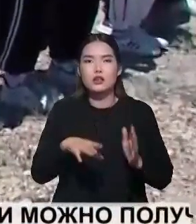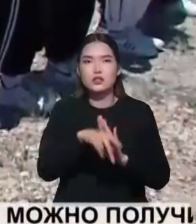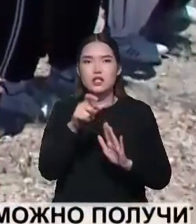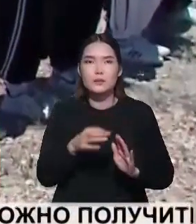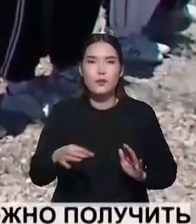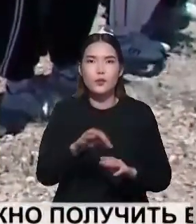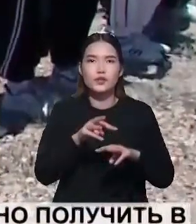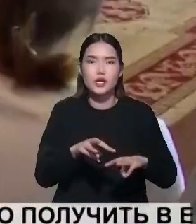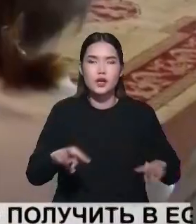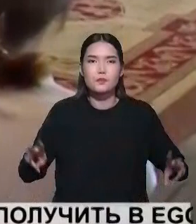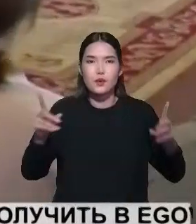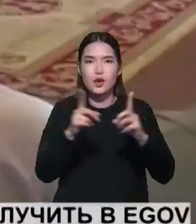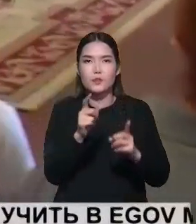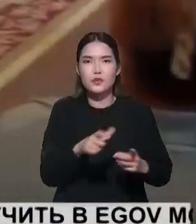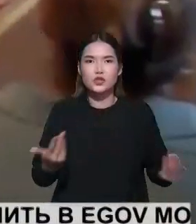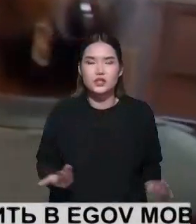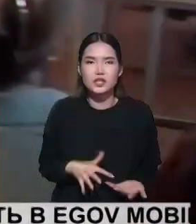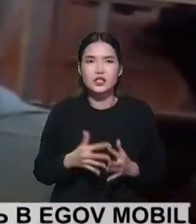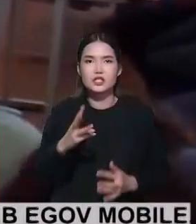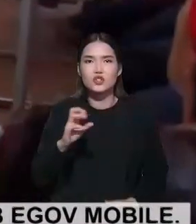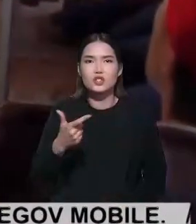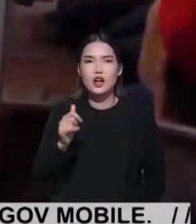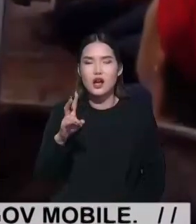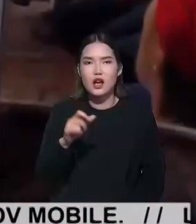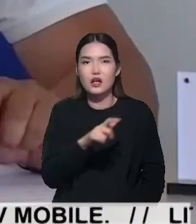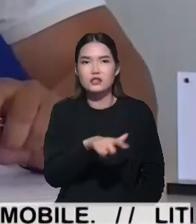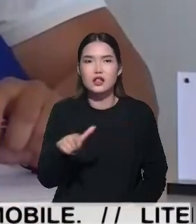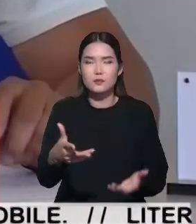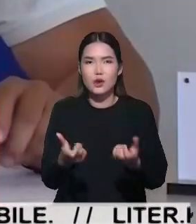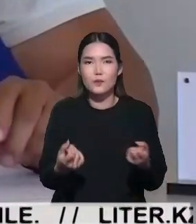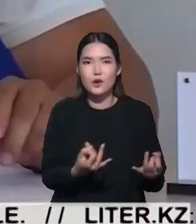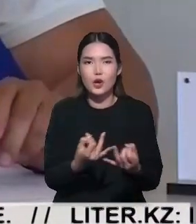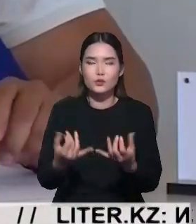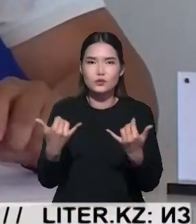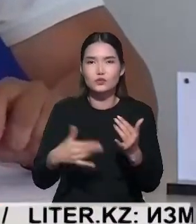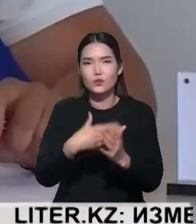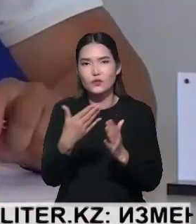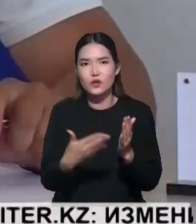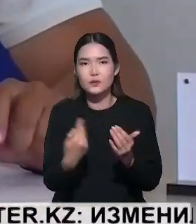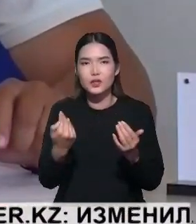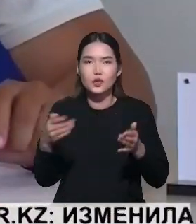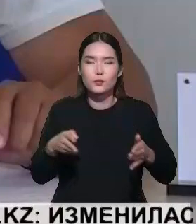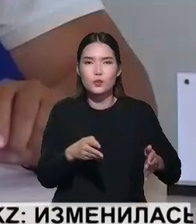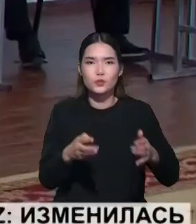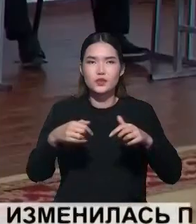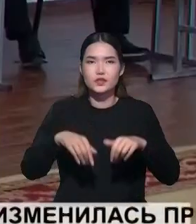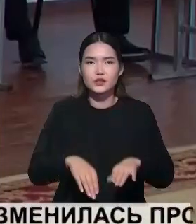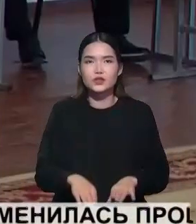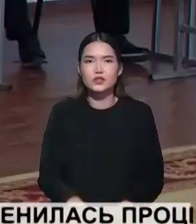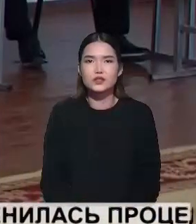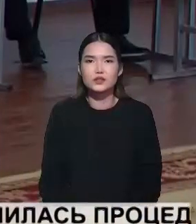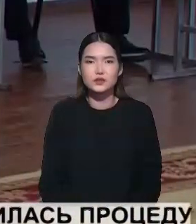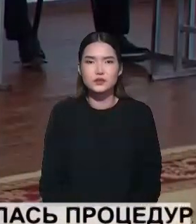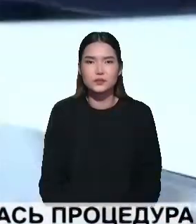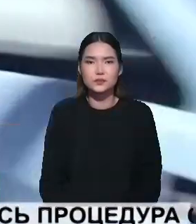маслихата также встретились с жителями села Шиганак. На общественной приемной обсуждались актуальные вопросы и пути их решения.